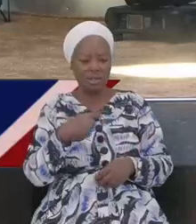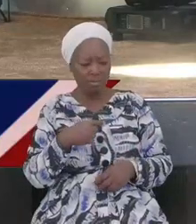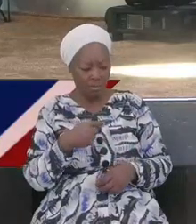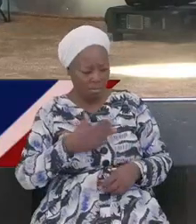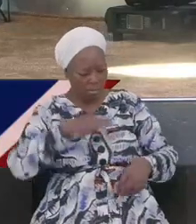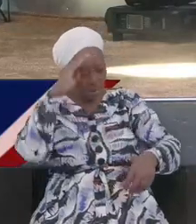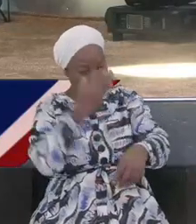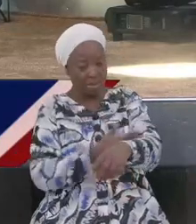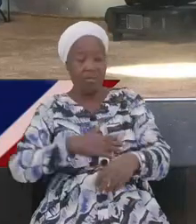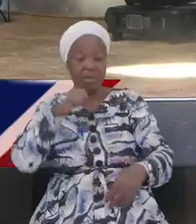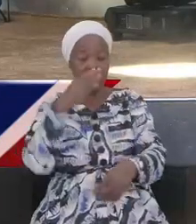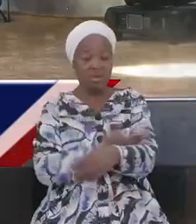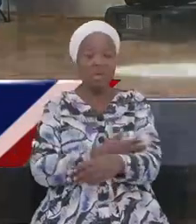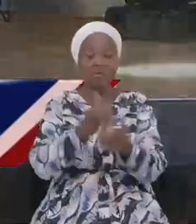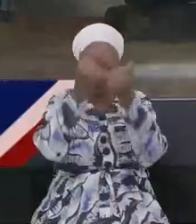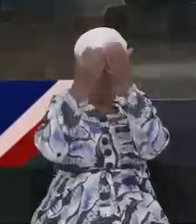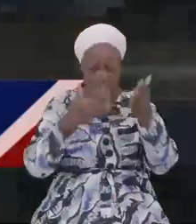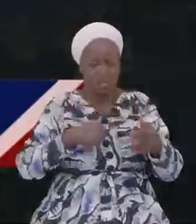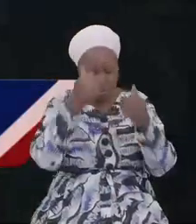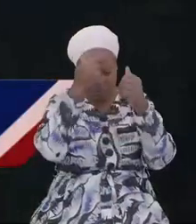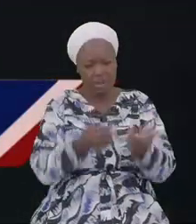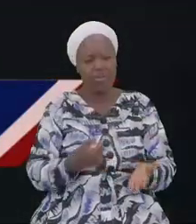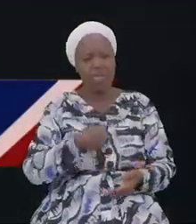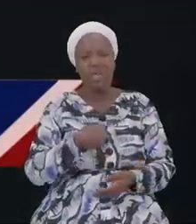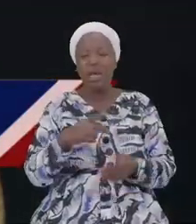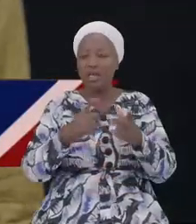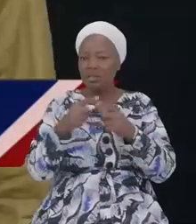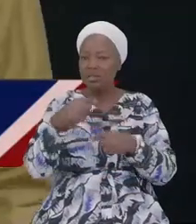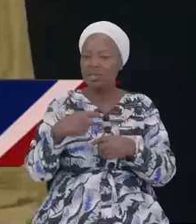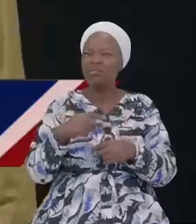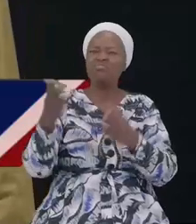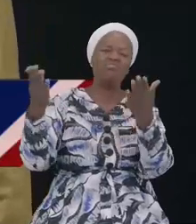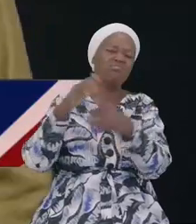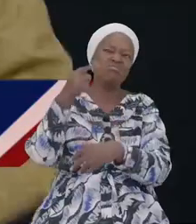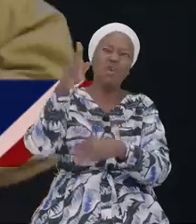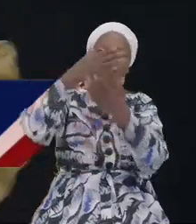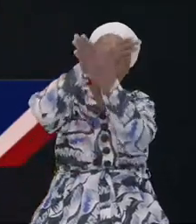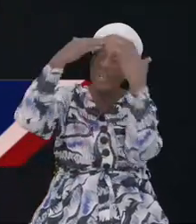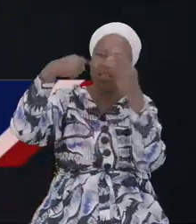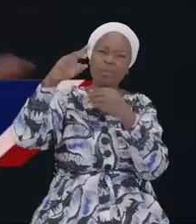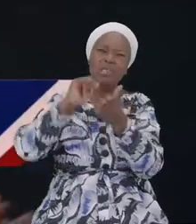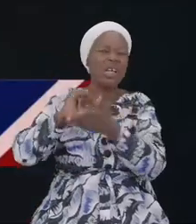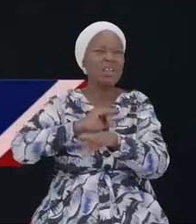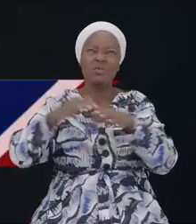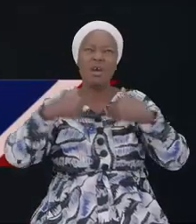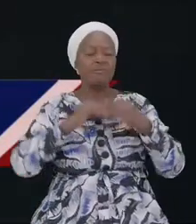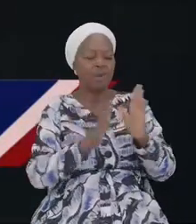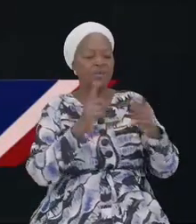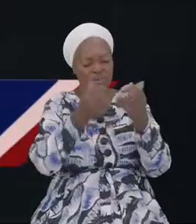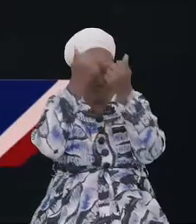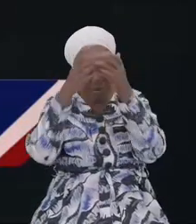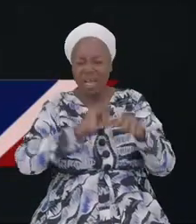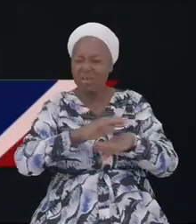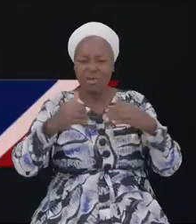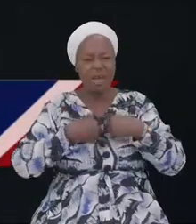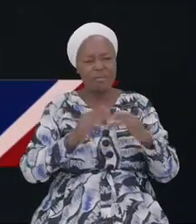fille, obéis-moi, obéis-moi, obéis-moi. Et tu dis, Seigneur, oublie cela, je n'ai pas l'intention de t'obéir, je n'ai pas